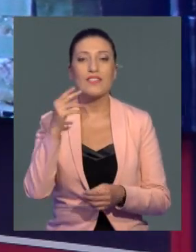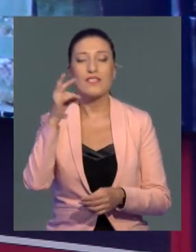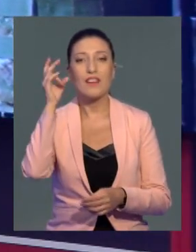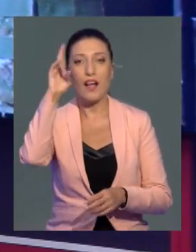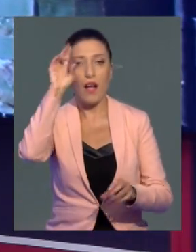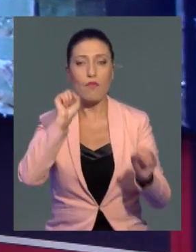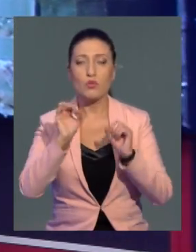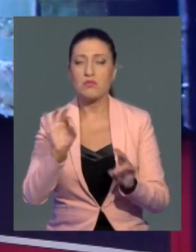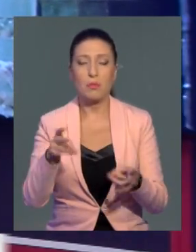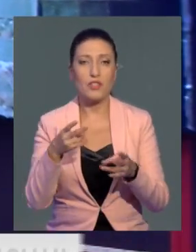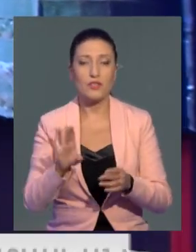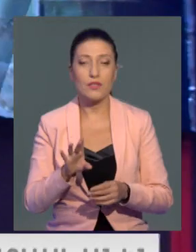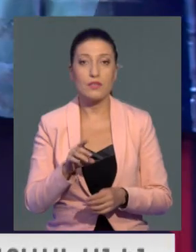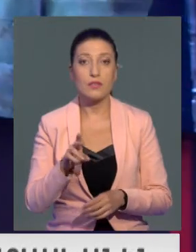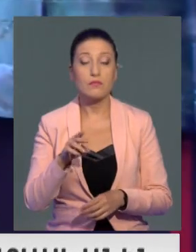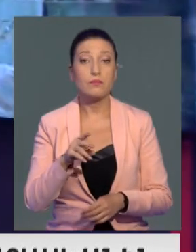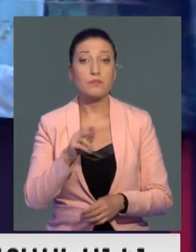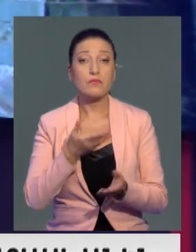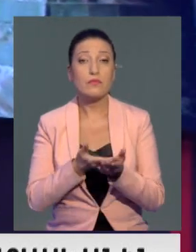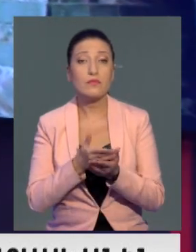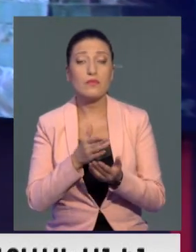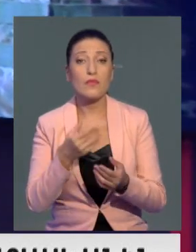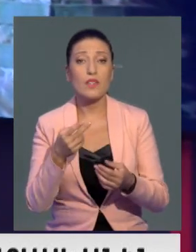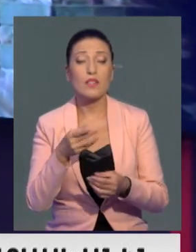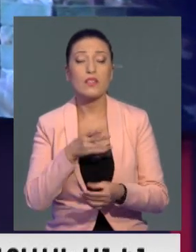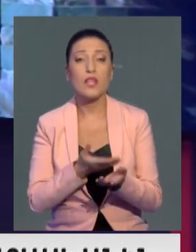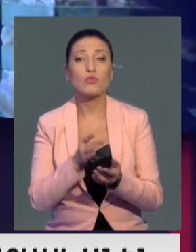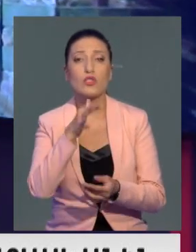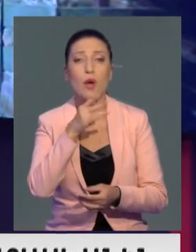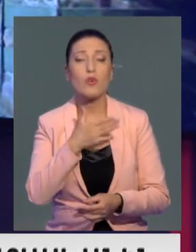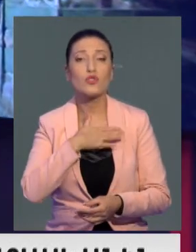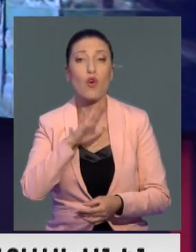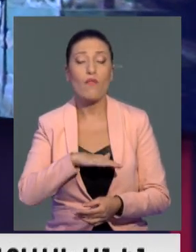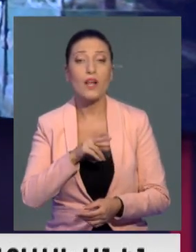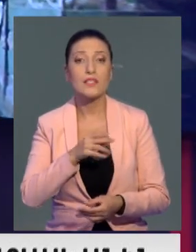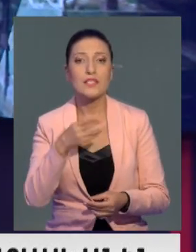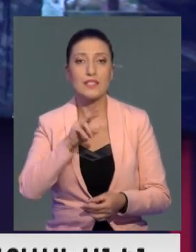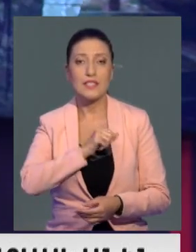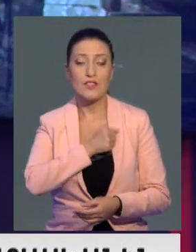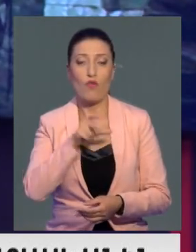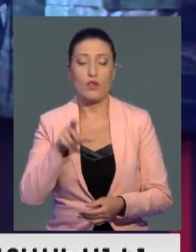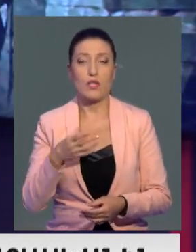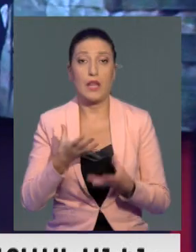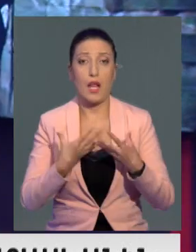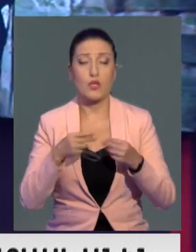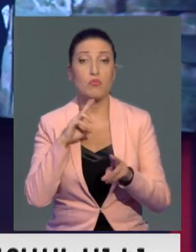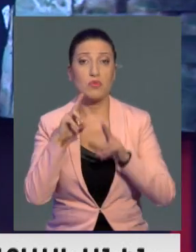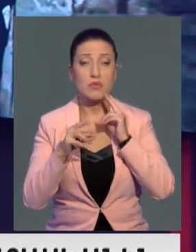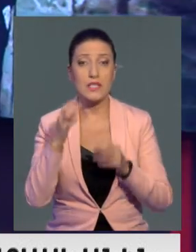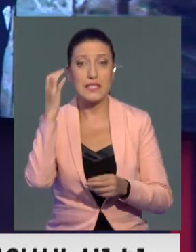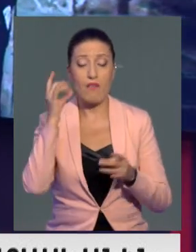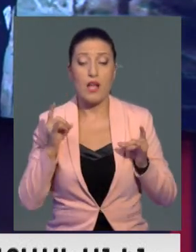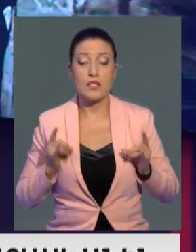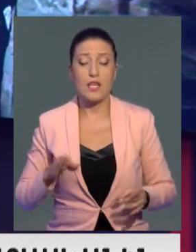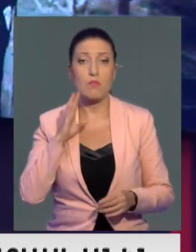Շարունակում ենք թողարկումը։ Ծառայության ընթացքում զոհված կամ վիրավորված զինվորների ընտանիքներում բողոք է հասունանում։ Սևազգեստ մայրերը մտածում են անգամ հացադուլ